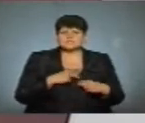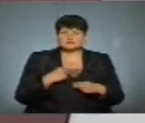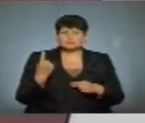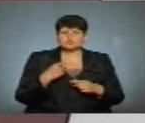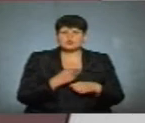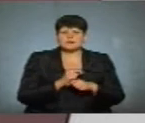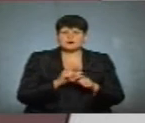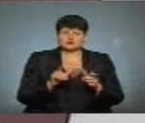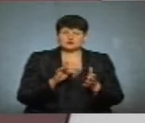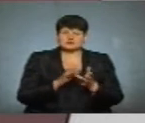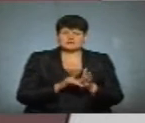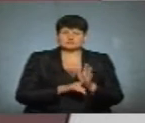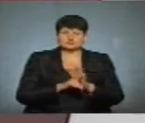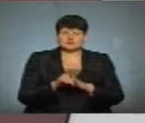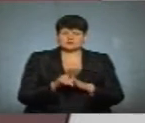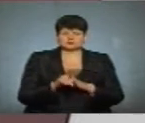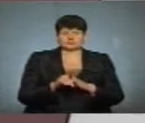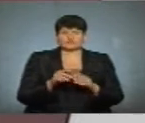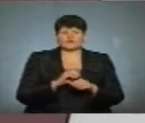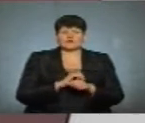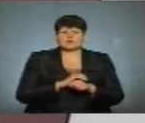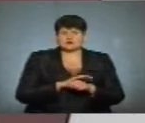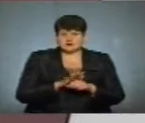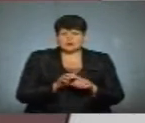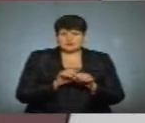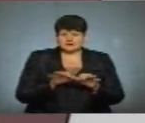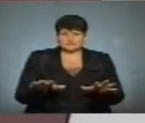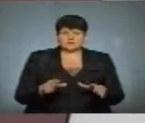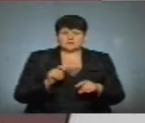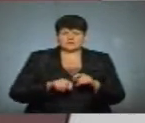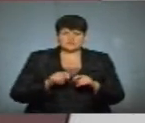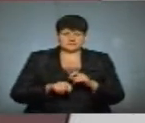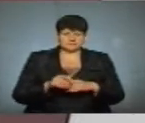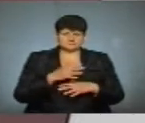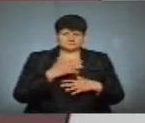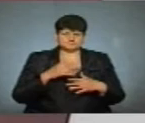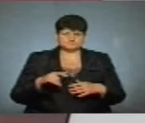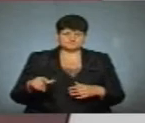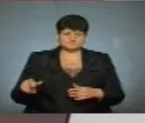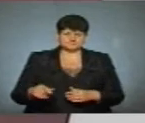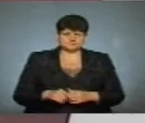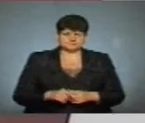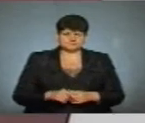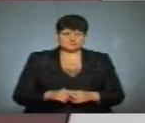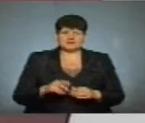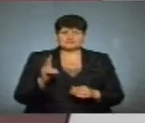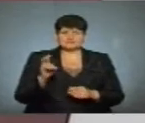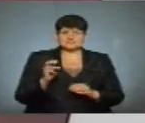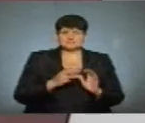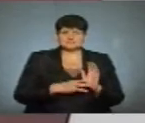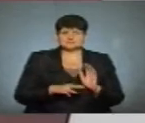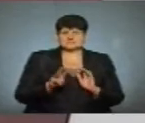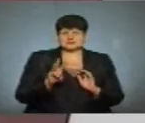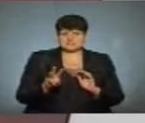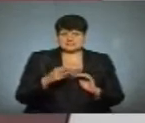лабораторного центру від початку пандемії обстежили 8539 осіб методом полімеразно-ланцюгової реакції,